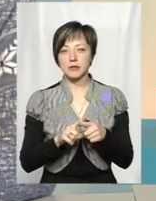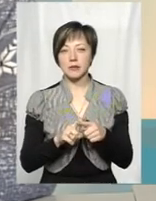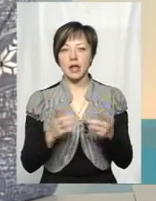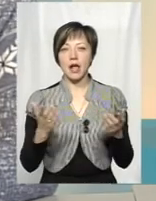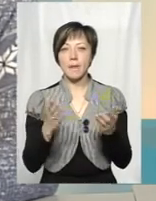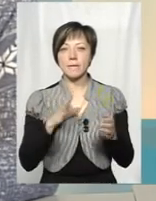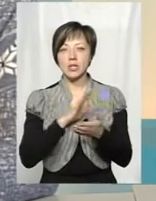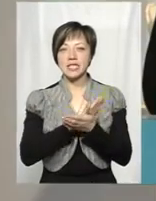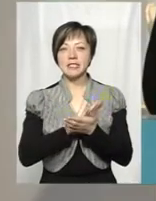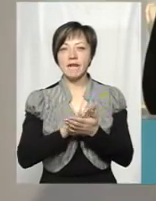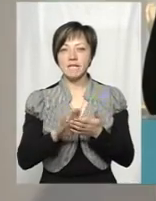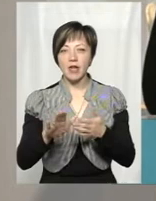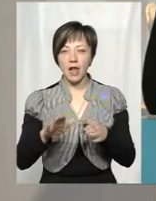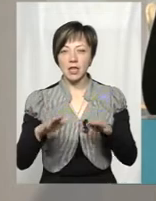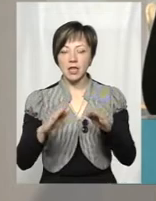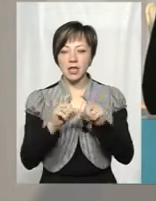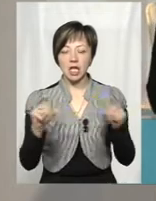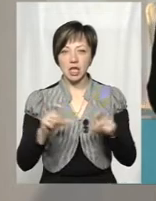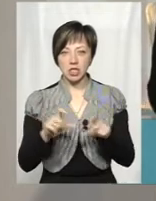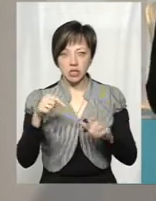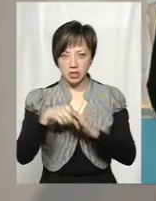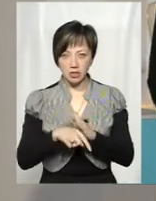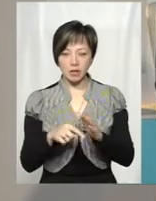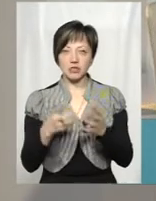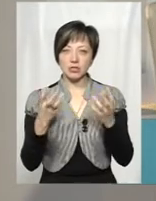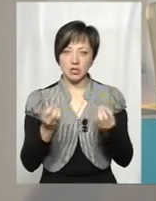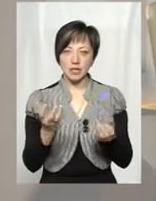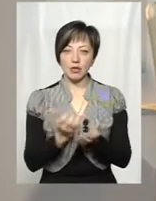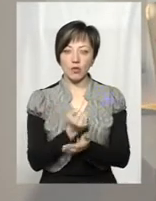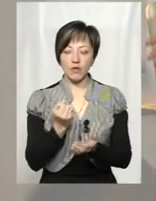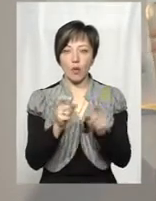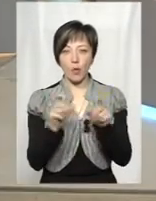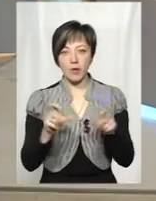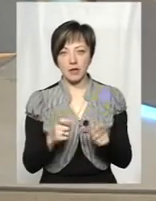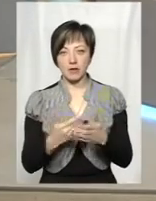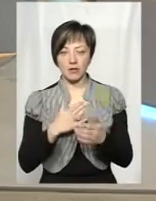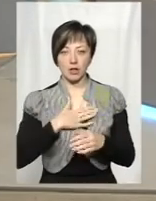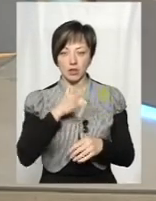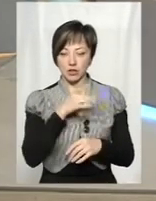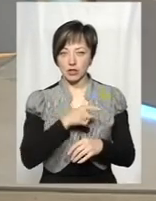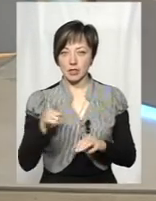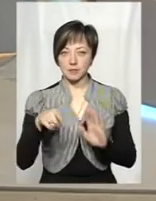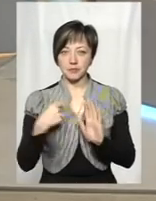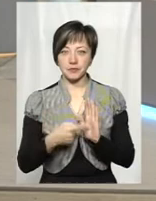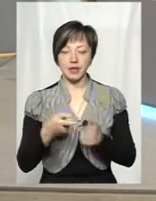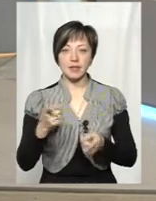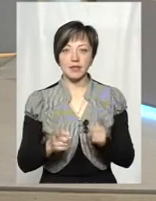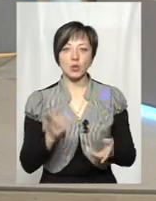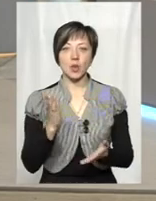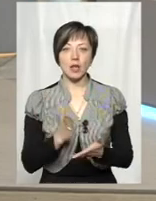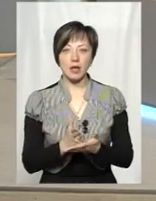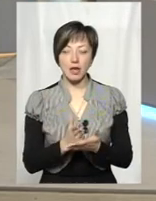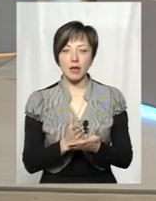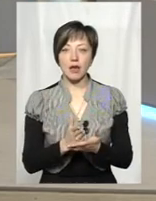були насправді. А от чи є така можливість, пане Сергію, знаходити ще нові об'єкти в наш час? Звісно ж є, тому що